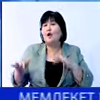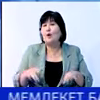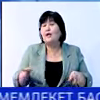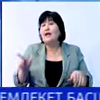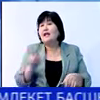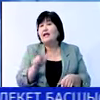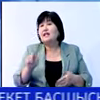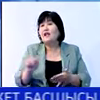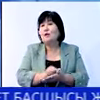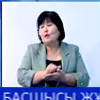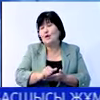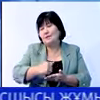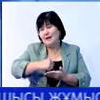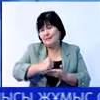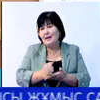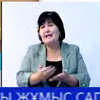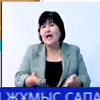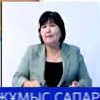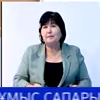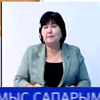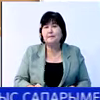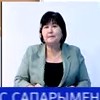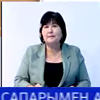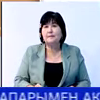екі жақты меморандум бекіді.